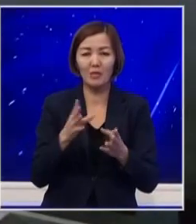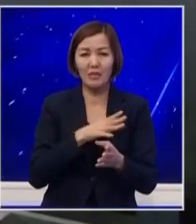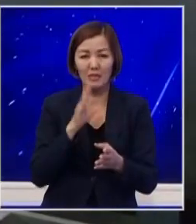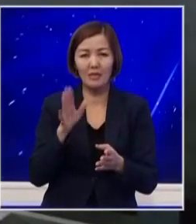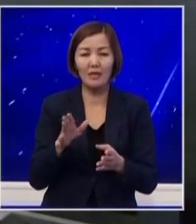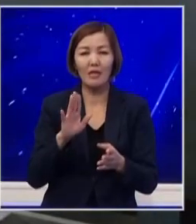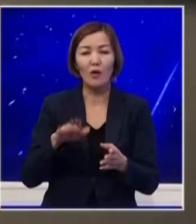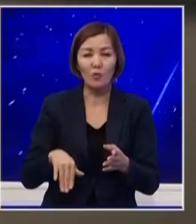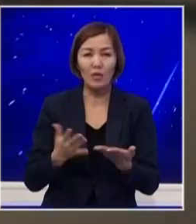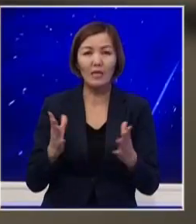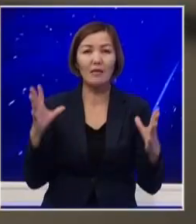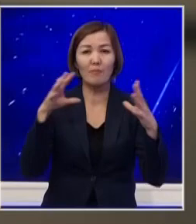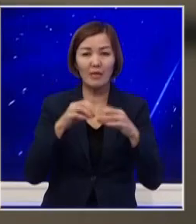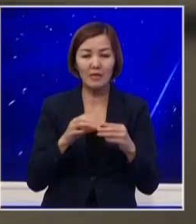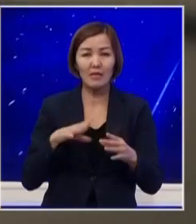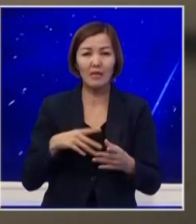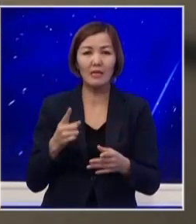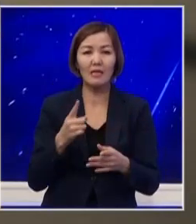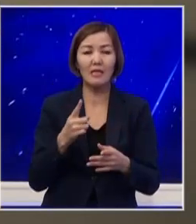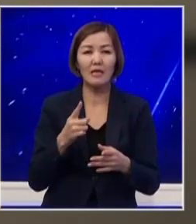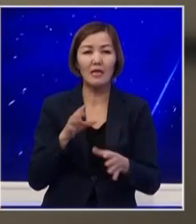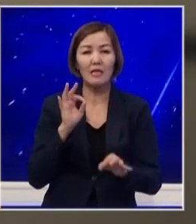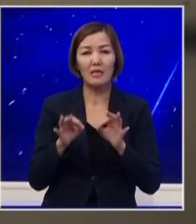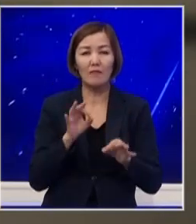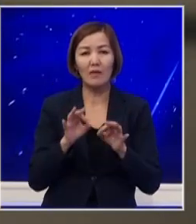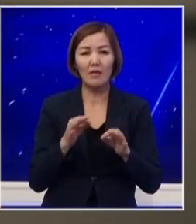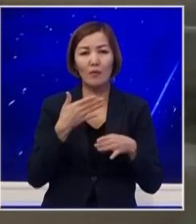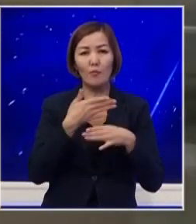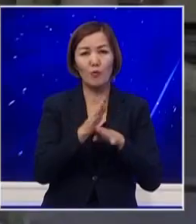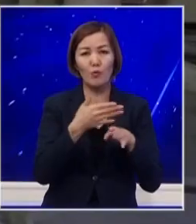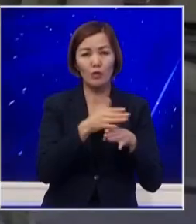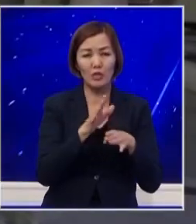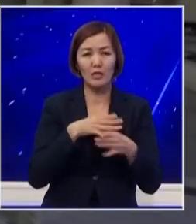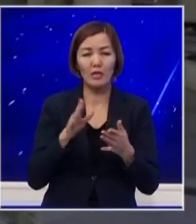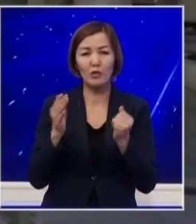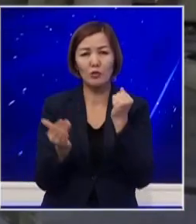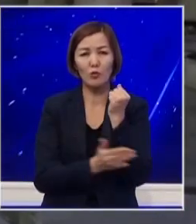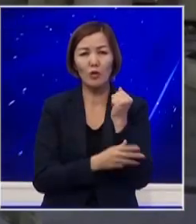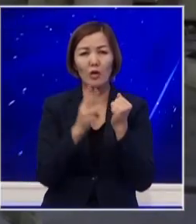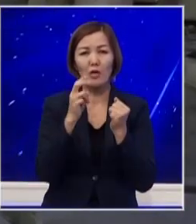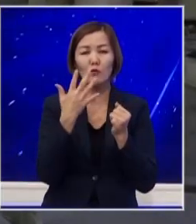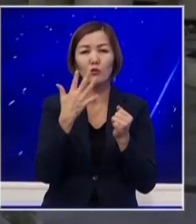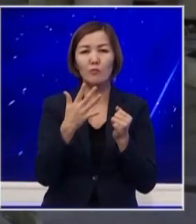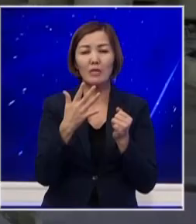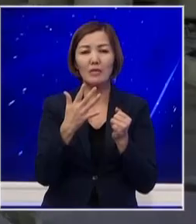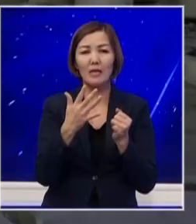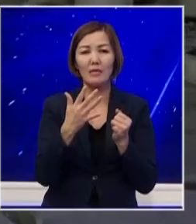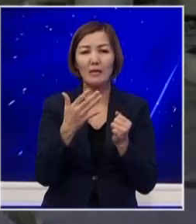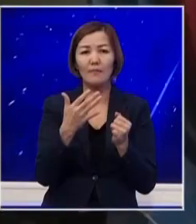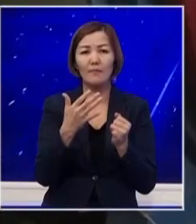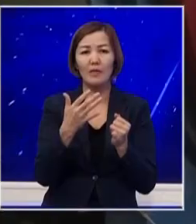қыздырылады. Шикізаттар біріктірілген соң бір қалыпқа келтіріліп, бөлшектеледі. Соңғы кезеңде 205 градус